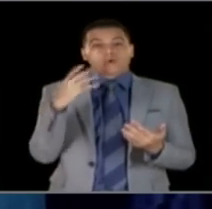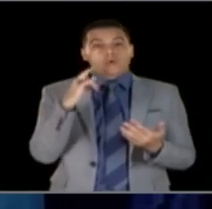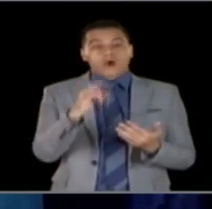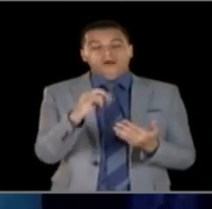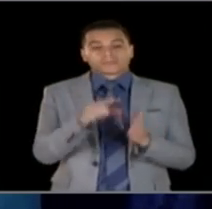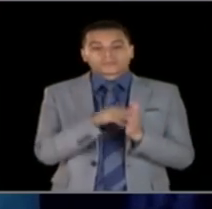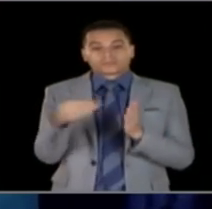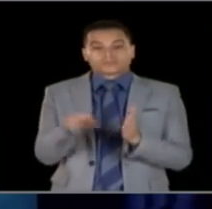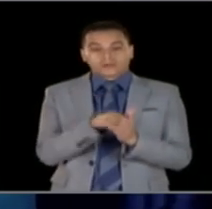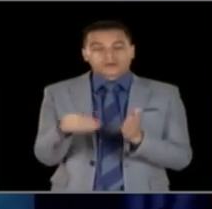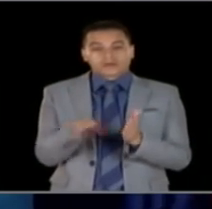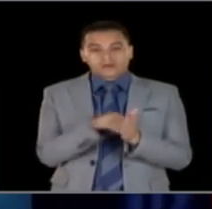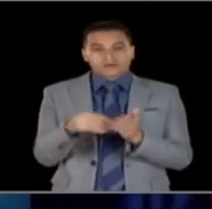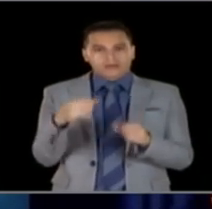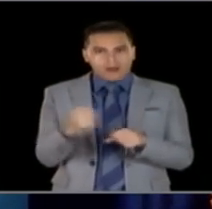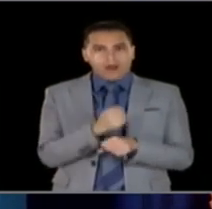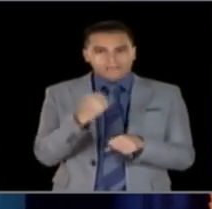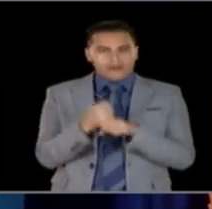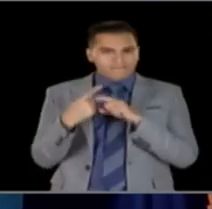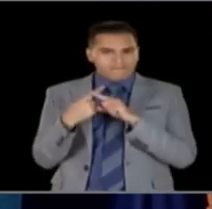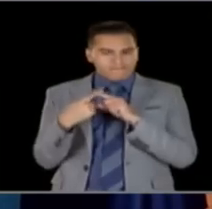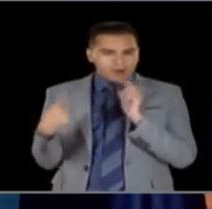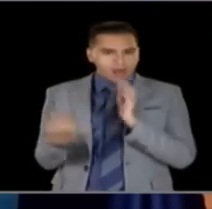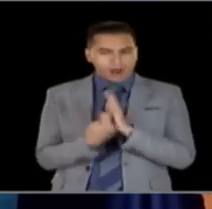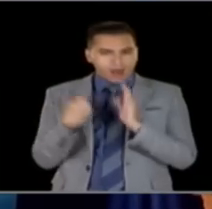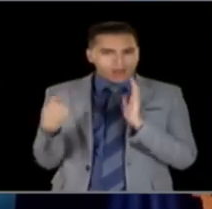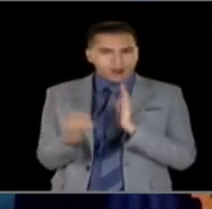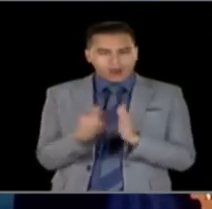654 صفحة، مجهود غير عادي.